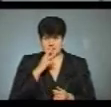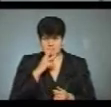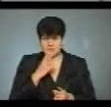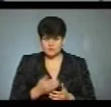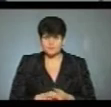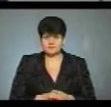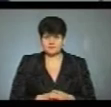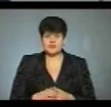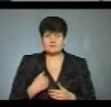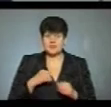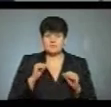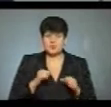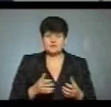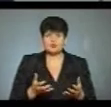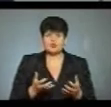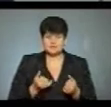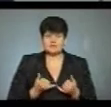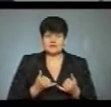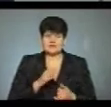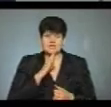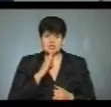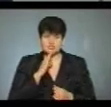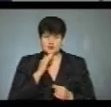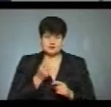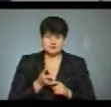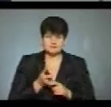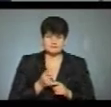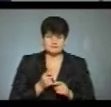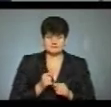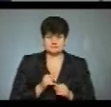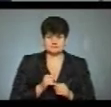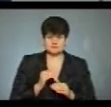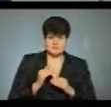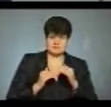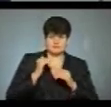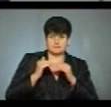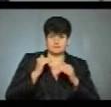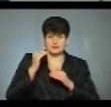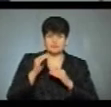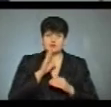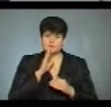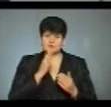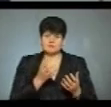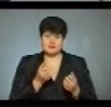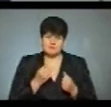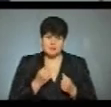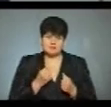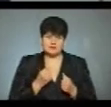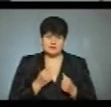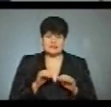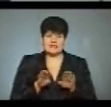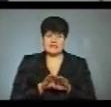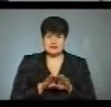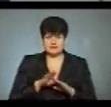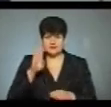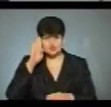платою. Ми можемо отримати для жінок кар'єрне зростання, тому що жінки будуть сприйматися для роботодавця на рівні